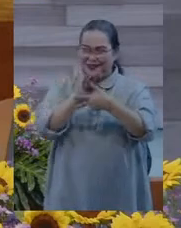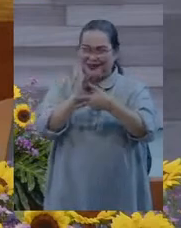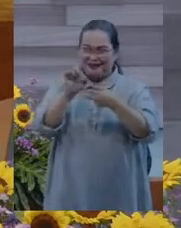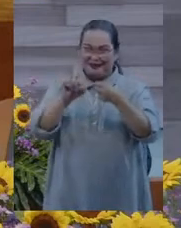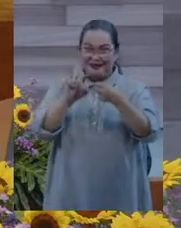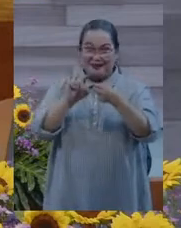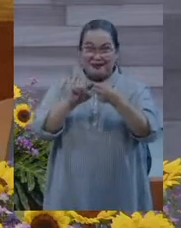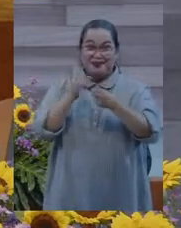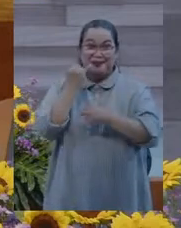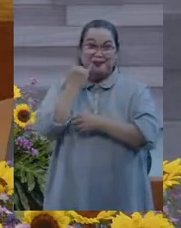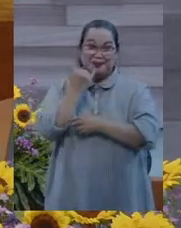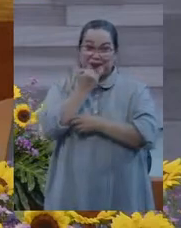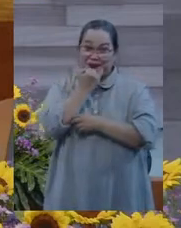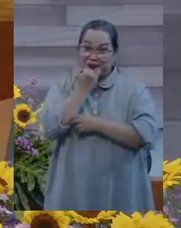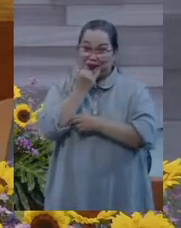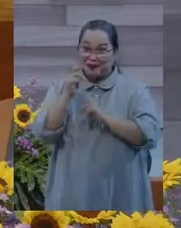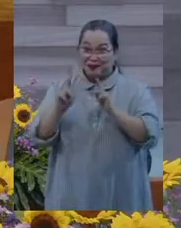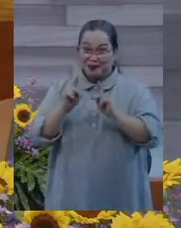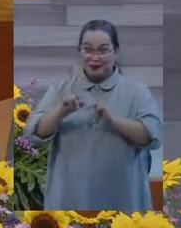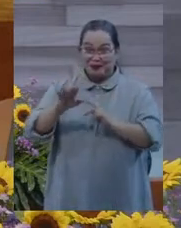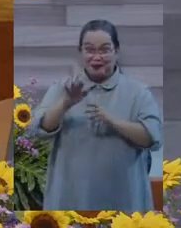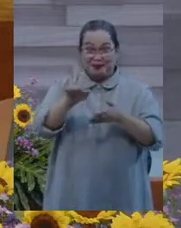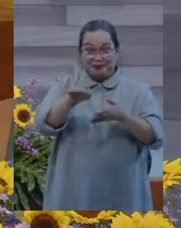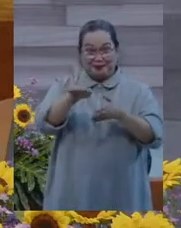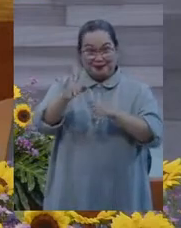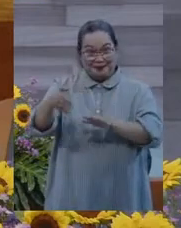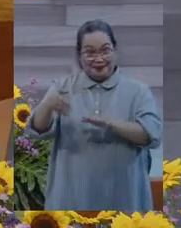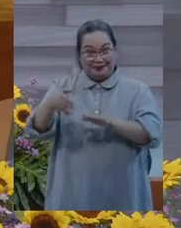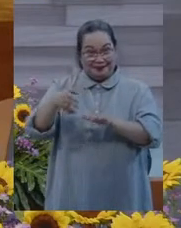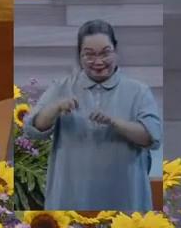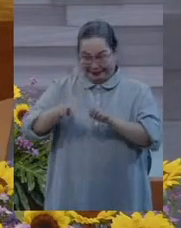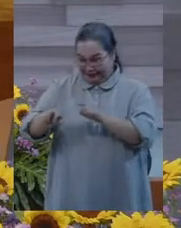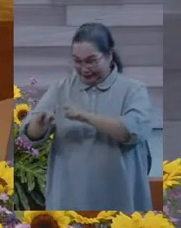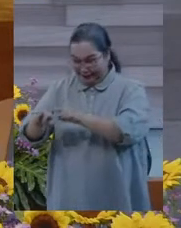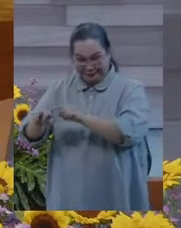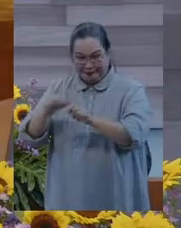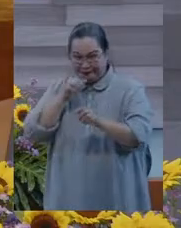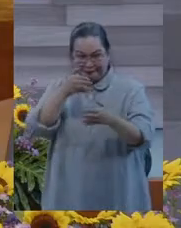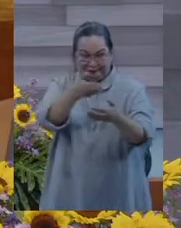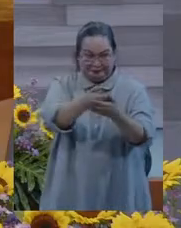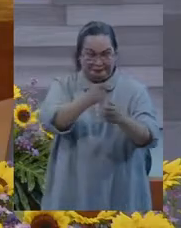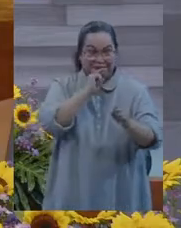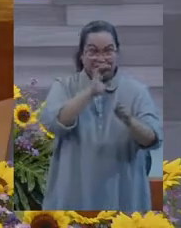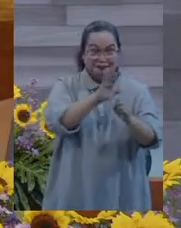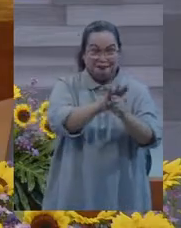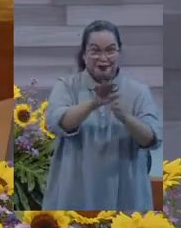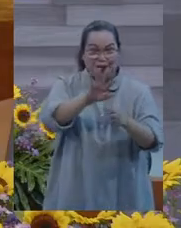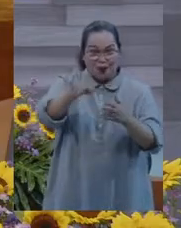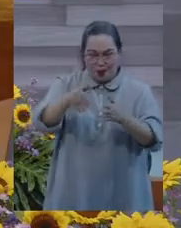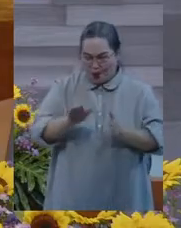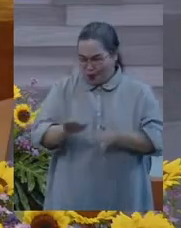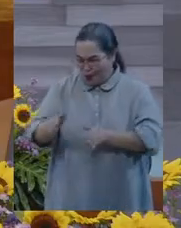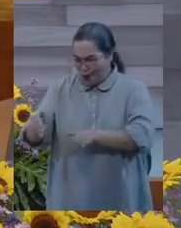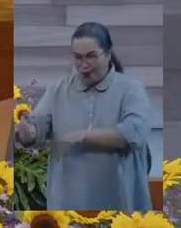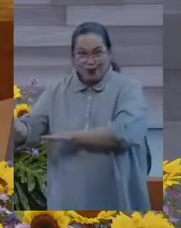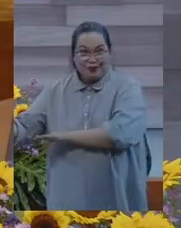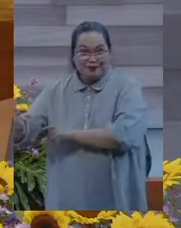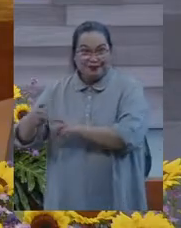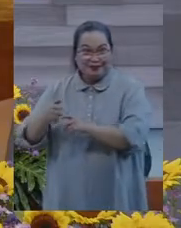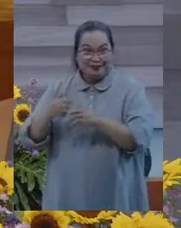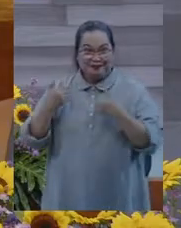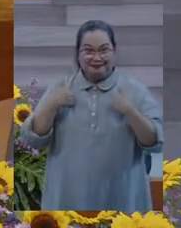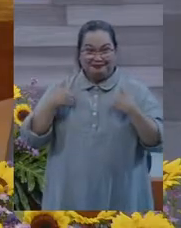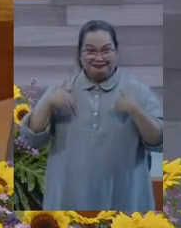bayang Israel na namatay sa ilang. Yung halimbawa ng mga anghel na